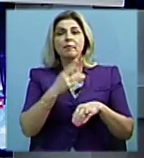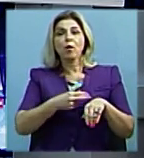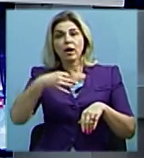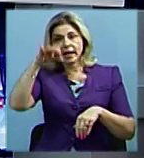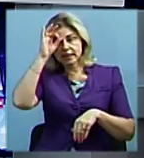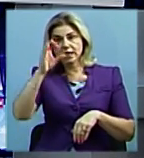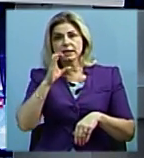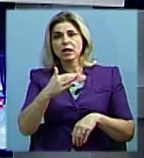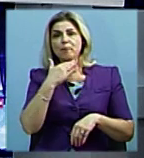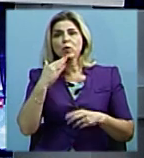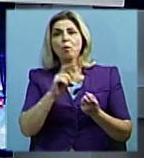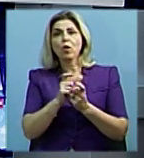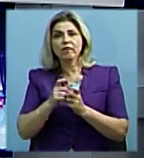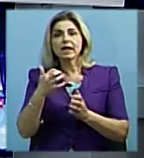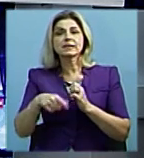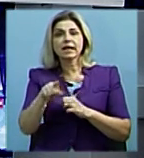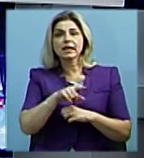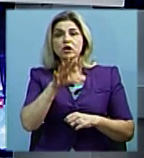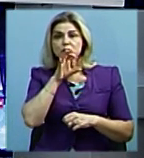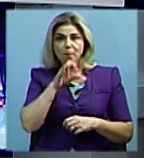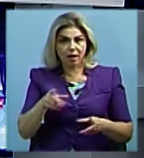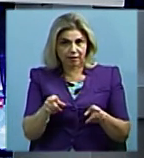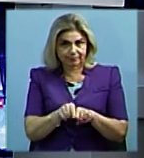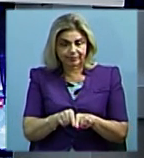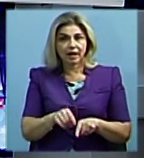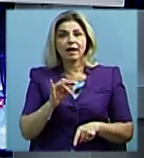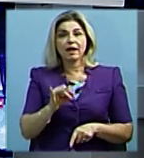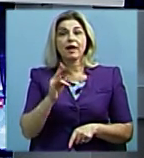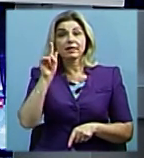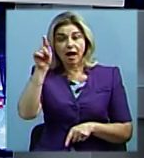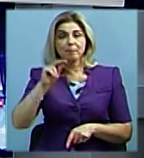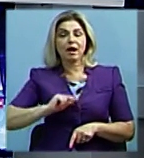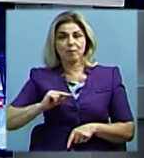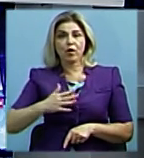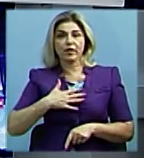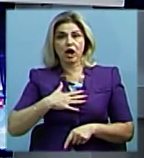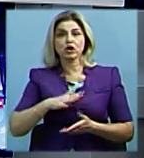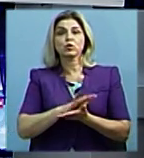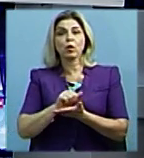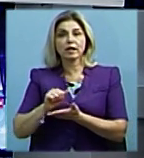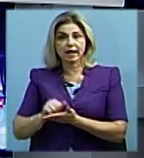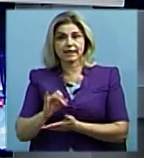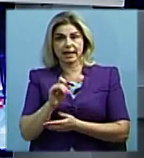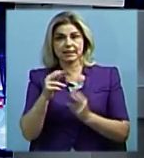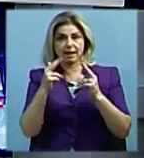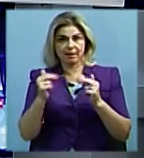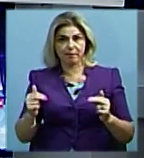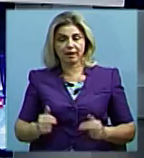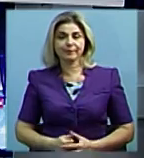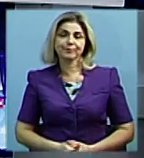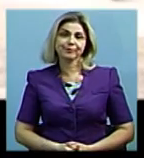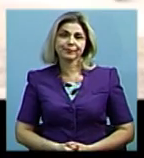з багатоборства серед кінологів. На місці події працювали наші колеги з Дніпра Микита Дрюченко та Олександр